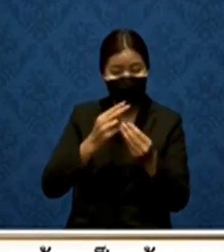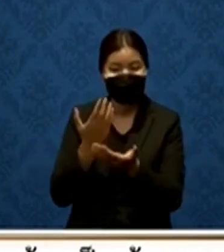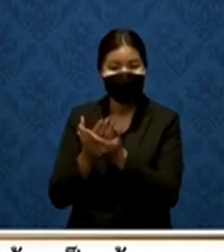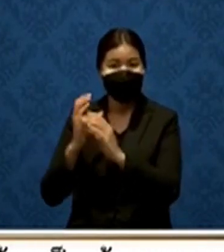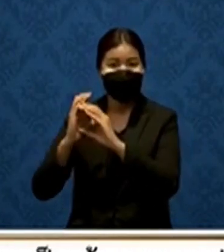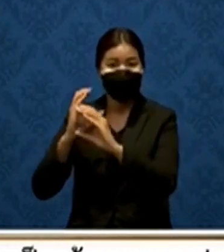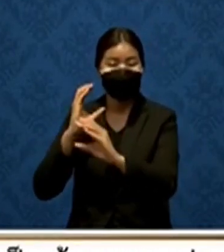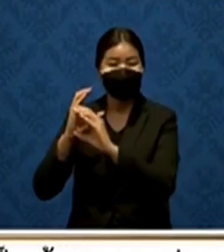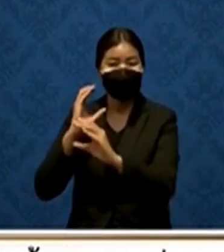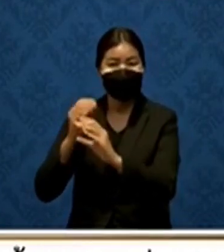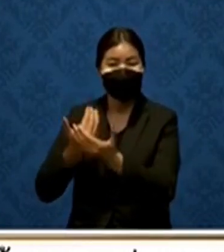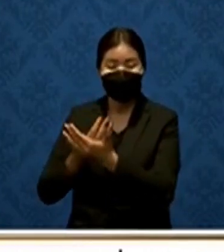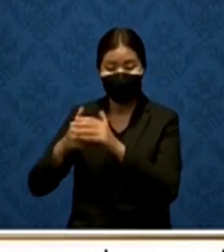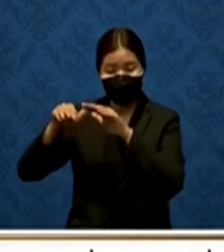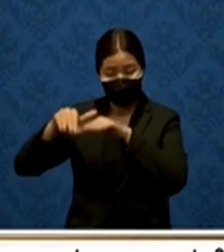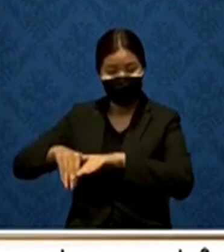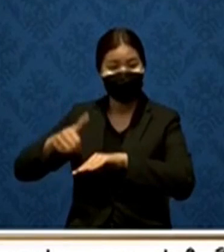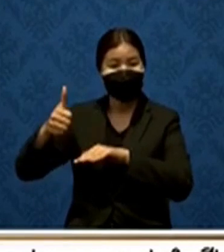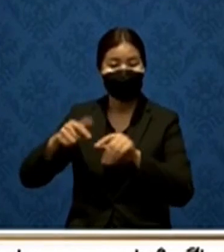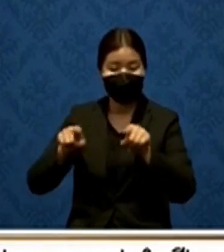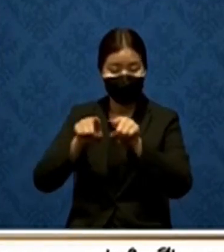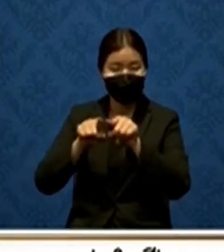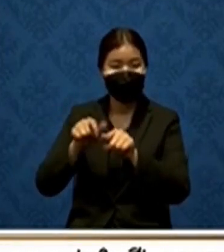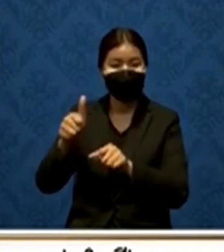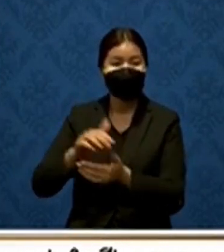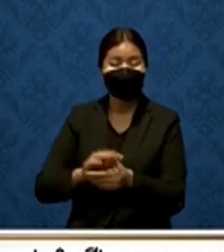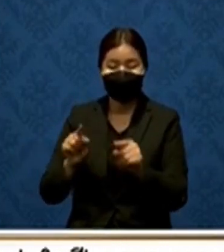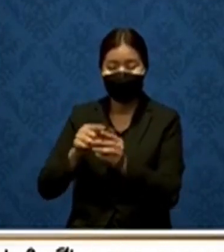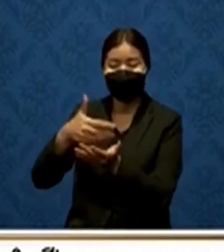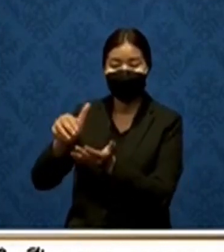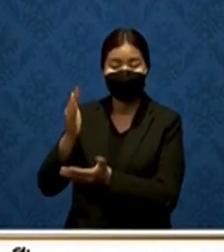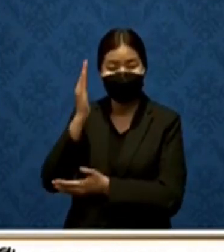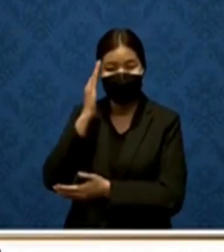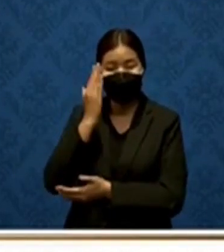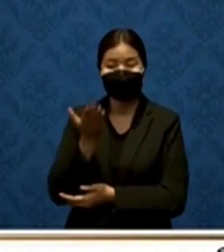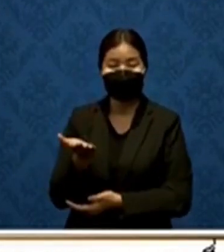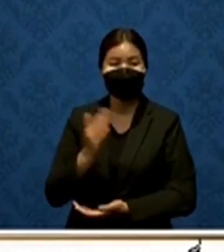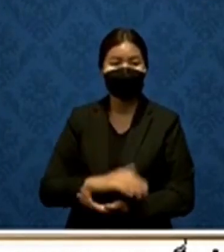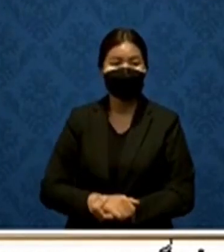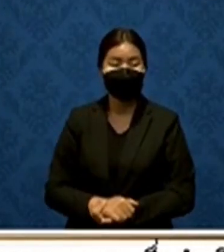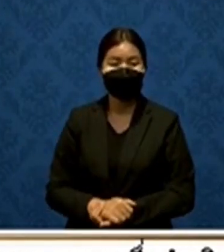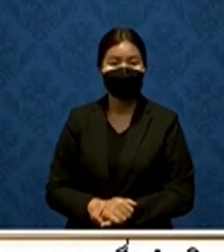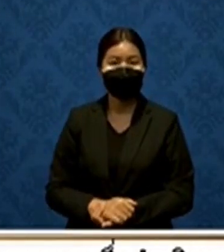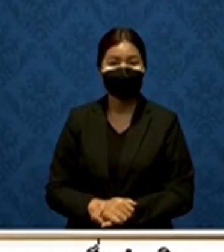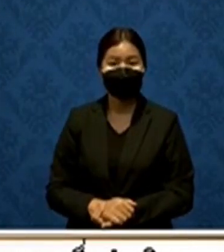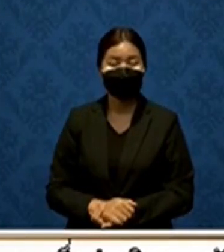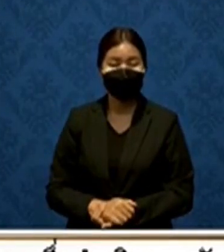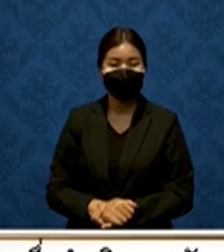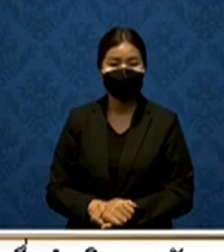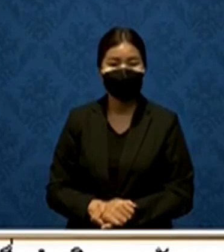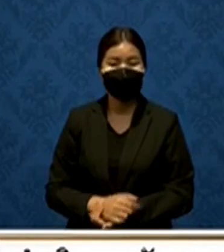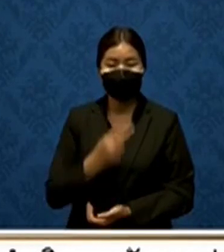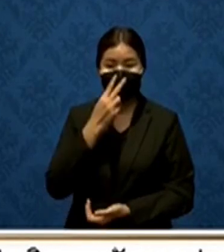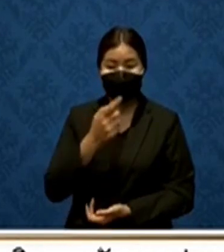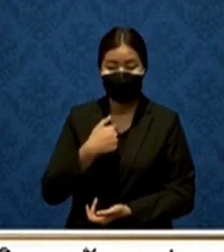เฟอ survival อยู่ในระดับต่ำได้ด้เหตุผลที่กราบเรียนกับทานประฐานอัี้ก็คือสิ่งที่ขอนา Barnes ต กรบเรีนในภาพรม